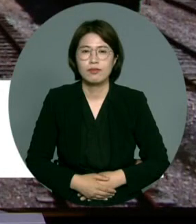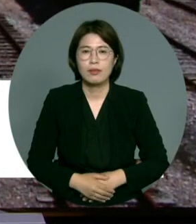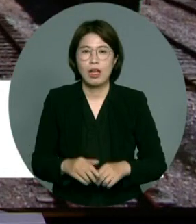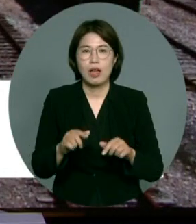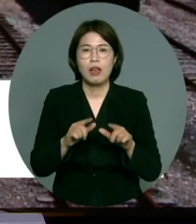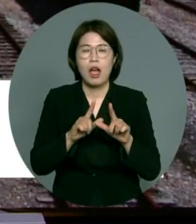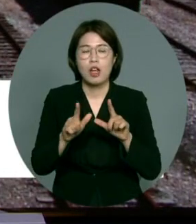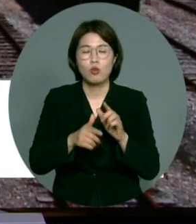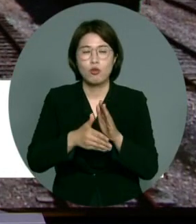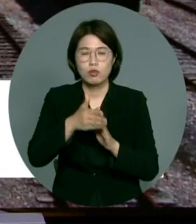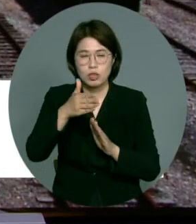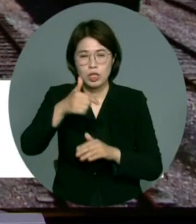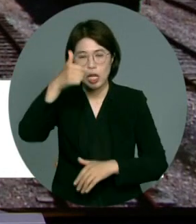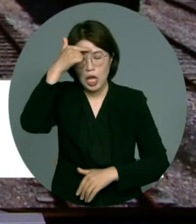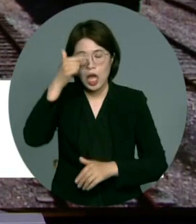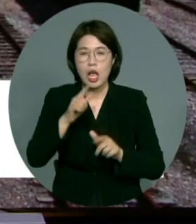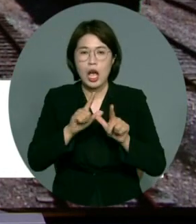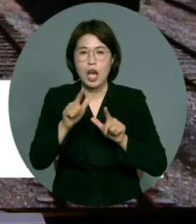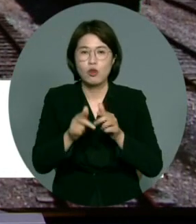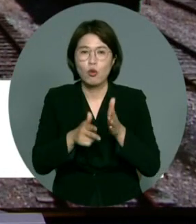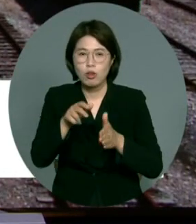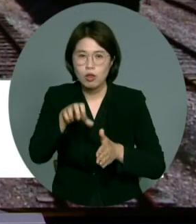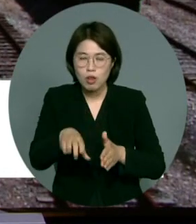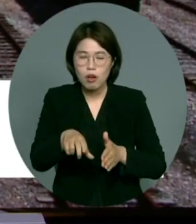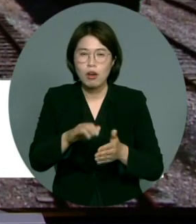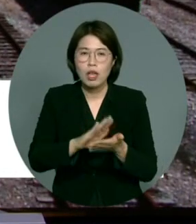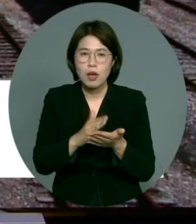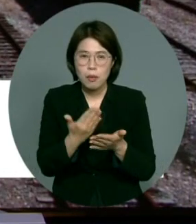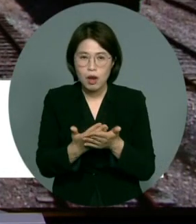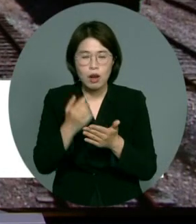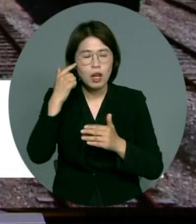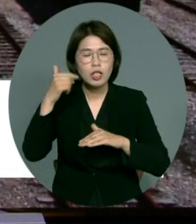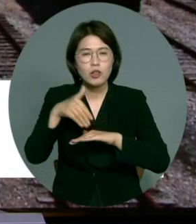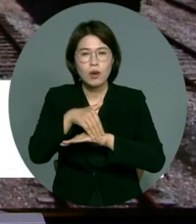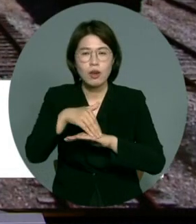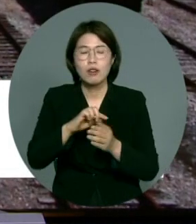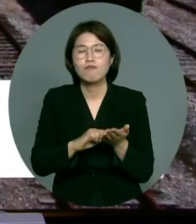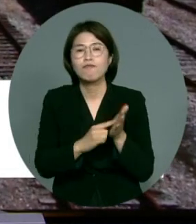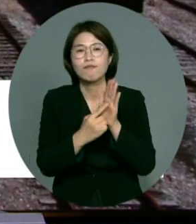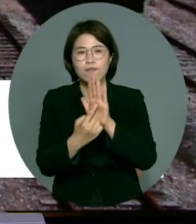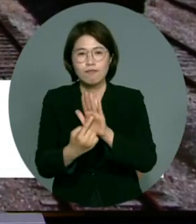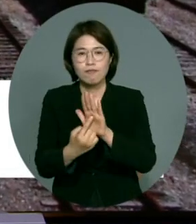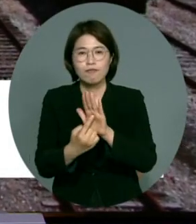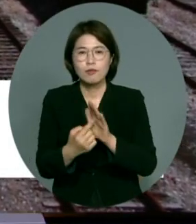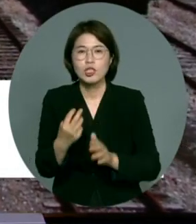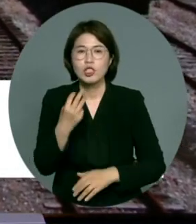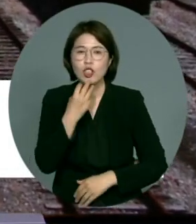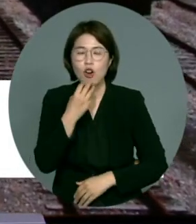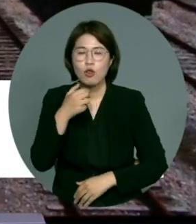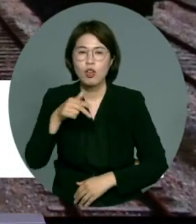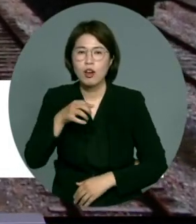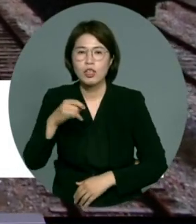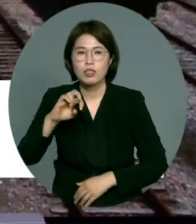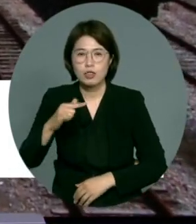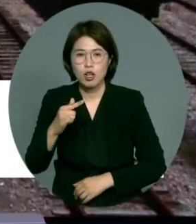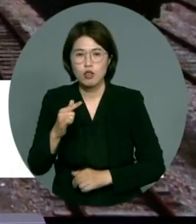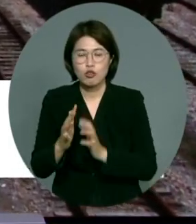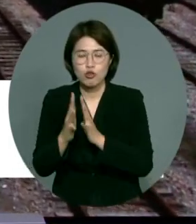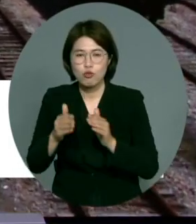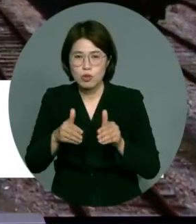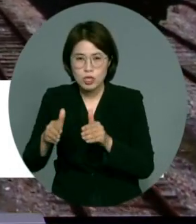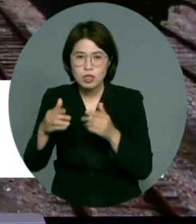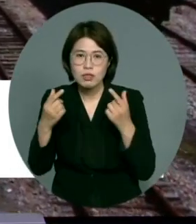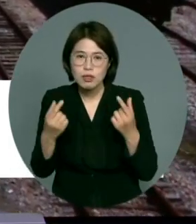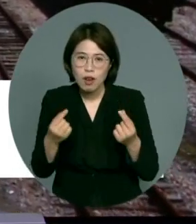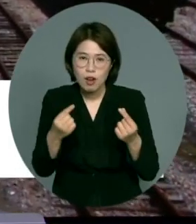안동시가 옛 안동역 부지를 개발하기 위한 청사진을 공개했습니다 서울 경의선 숲길 처럼 도심 공원을 만들고